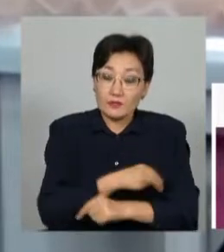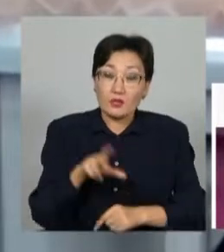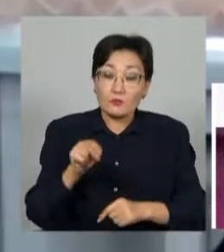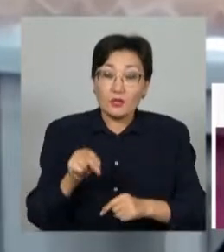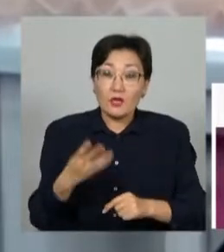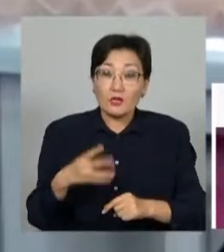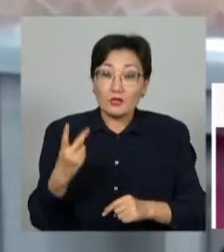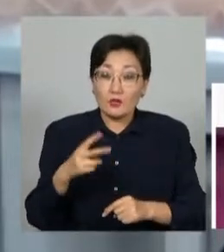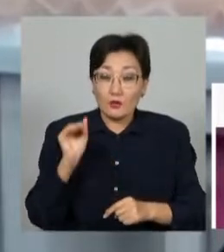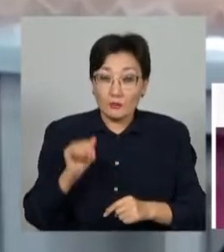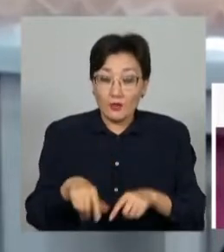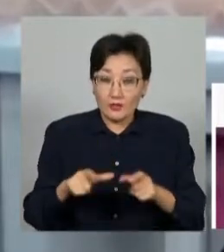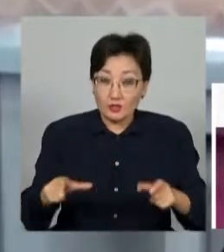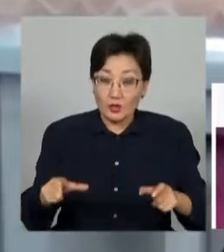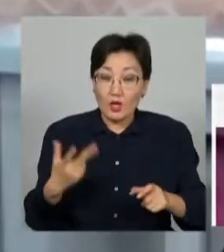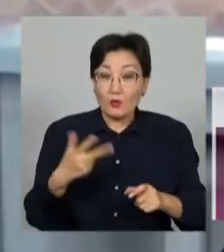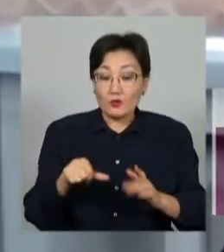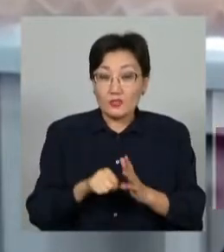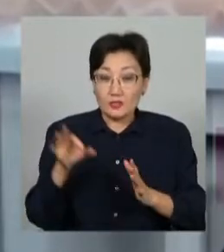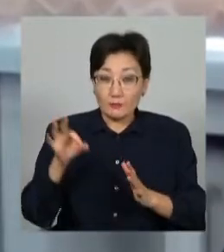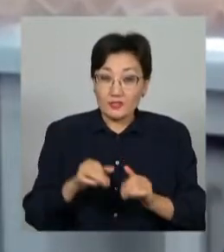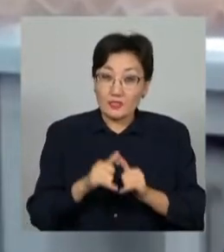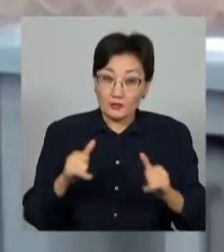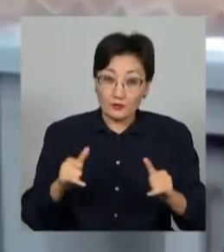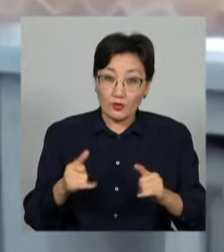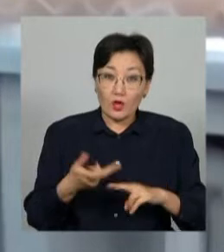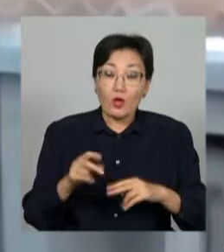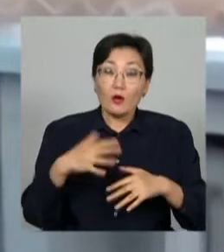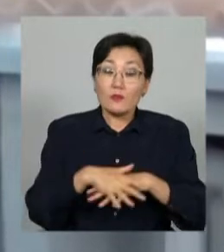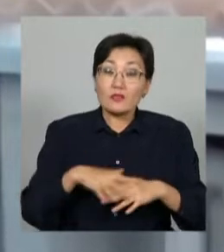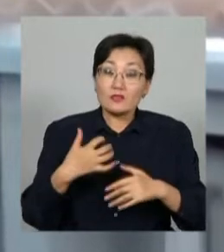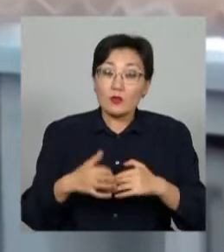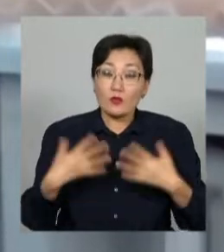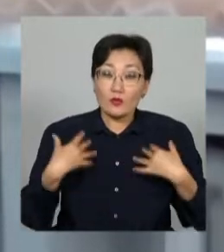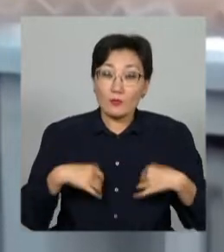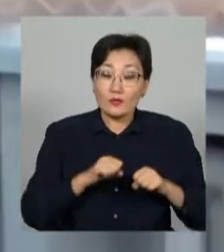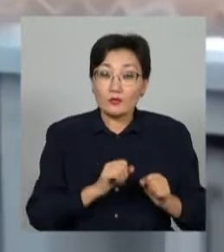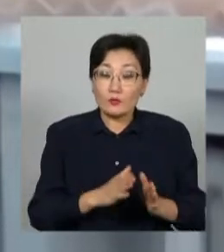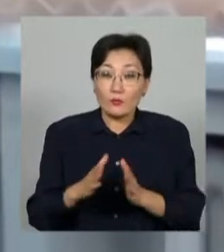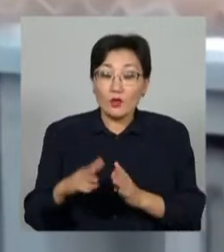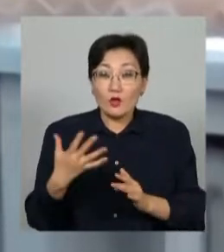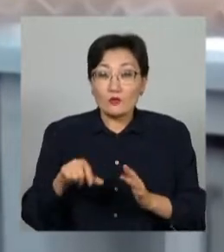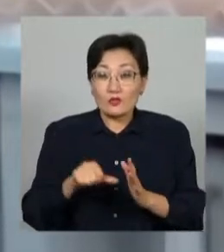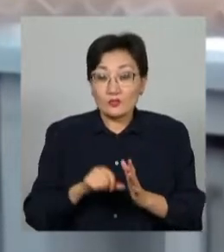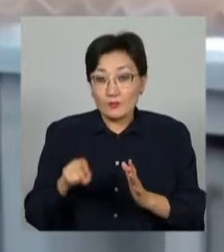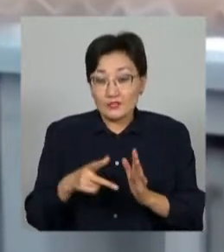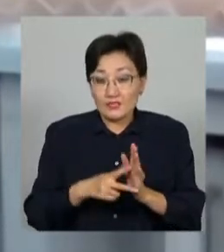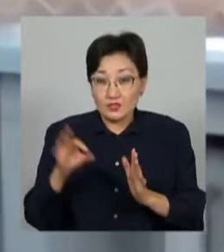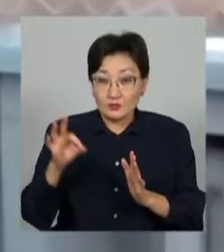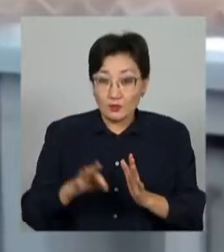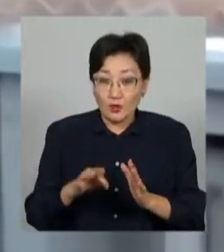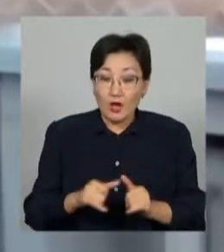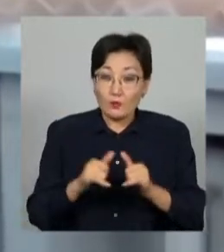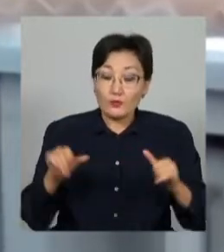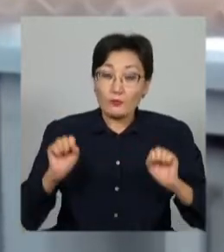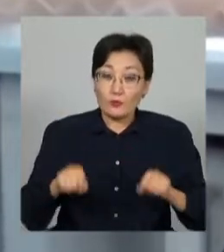саны 42 мың адамға, яғни 36% артты. Бұл халық арасындағы иммундық жүйені 56,8%-ға дейін